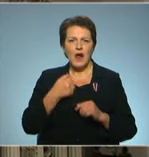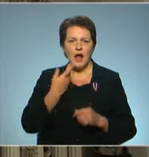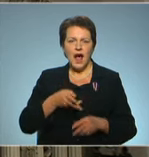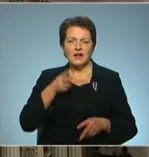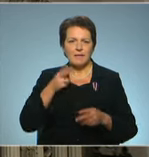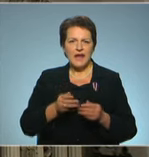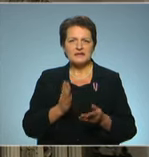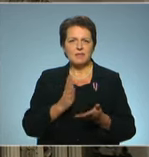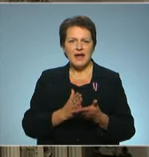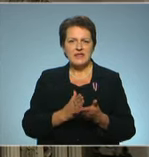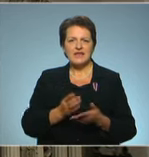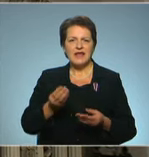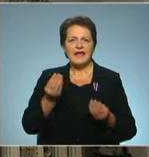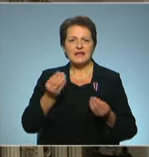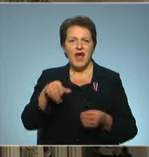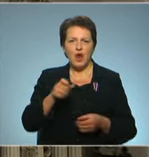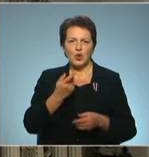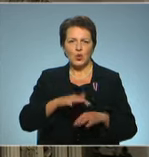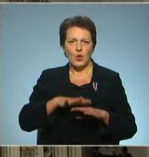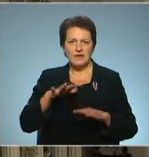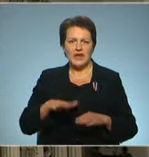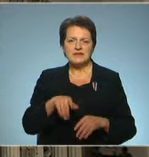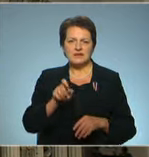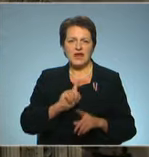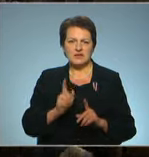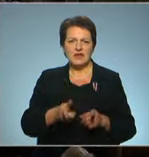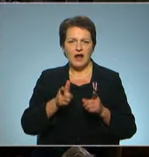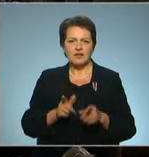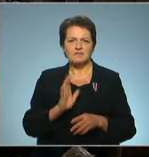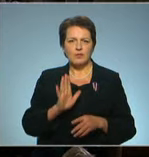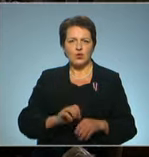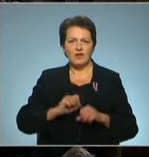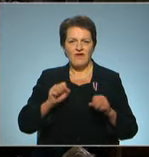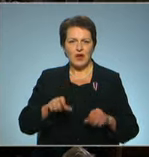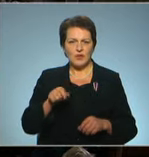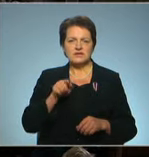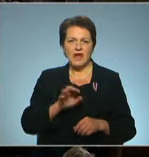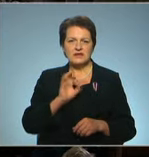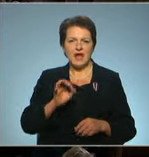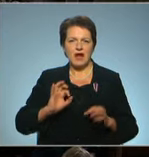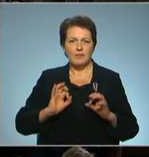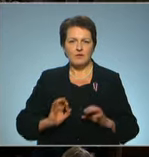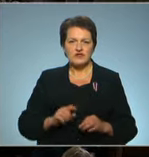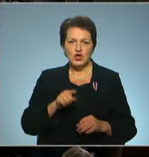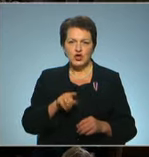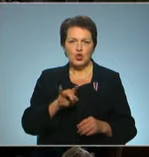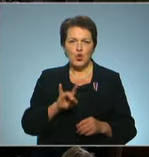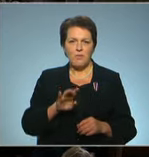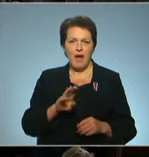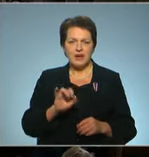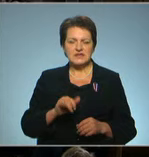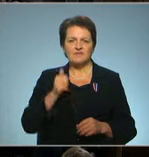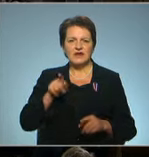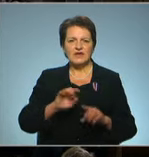pastāvēt ideāli, kuru dēļ cilvēks ir gatavs būt varonis. Tā saka profesors Tumans. Vēl viņš stāsta, ka